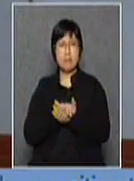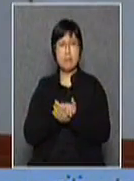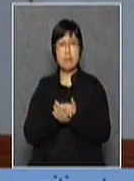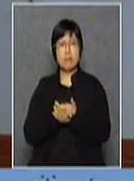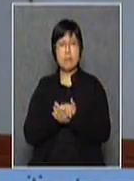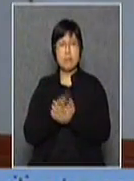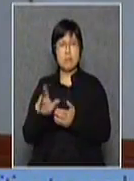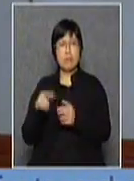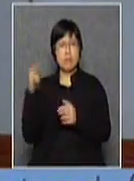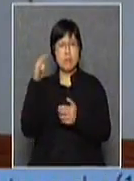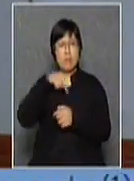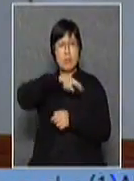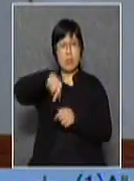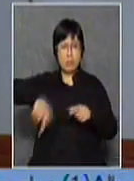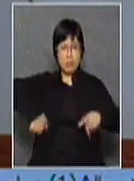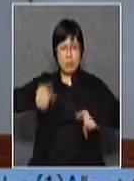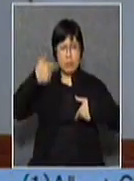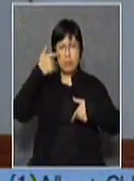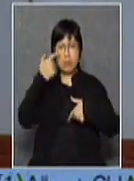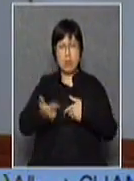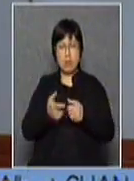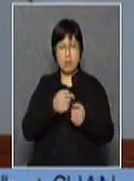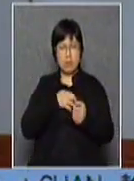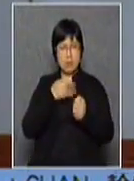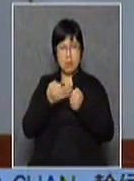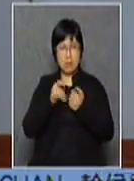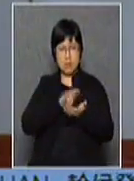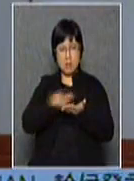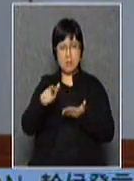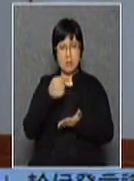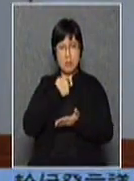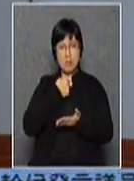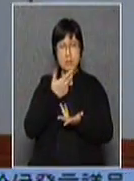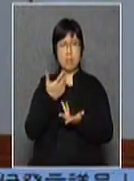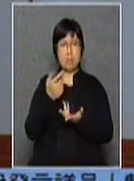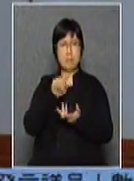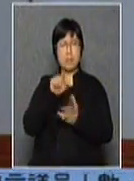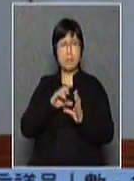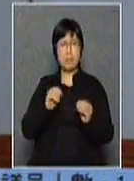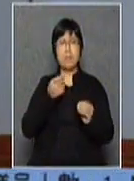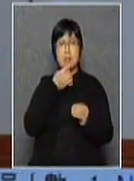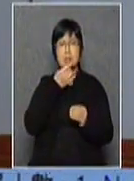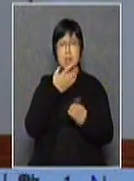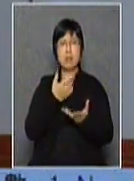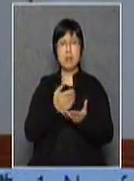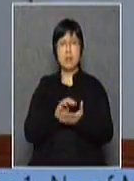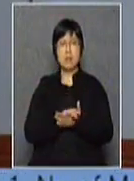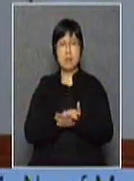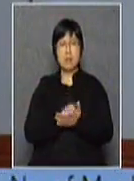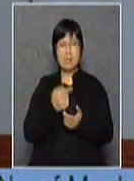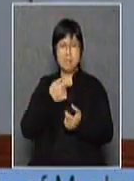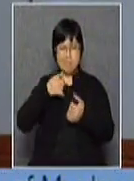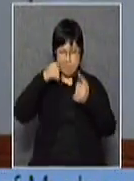個機場使咁多錢，第三條跑道係咪必須嘅咧？呢個問題都未解決嘅，而家我哋就霸王硬上